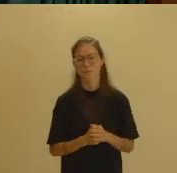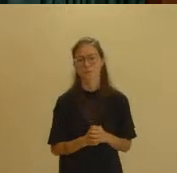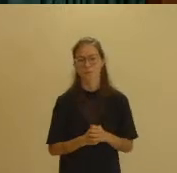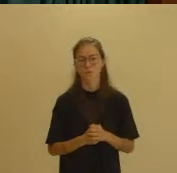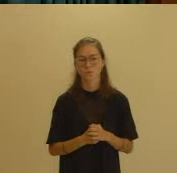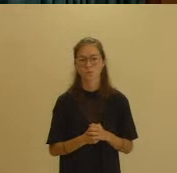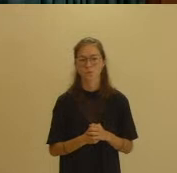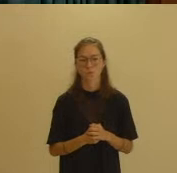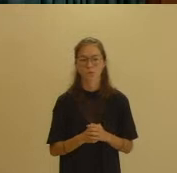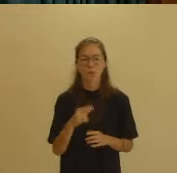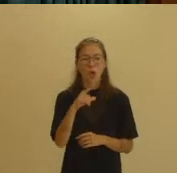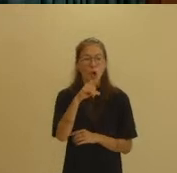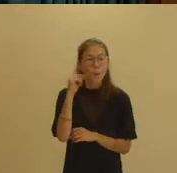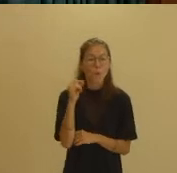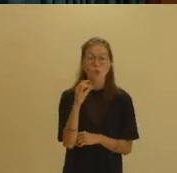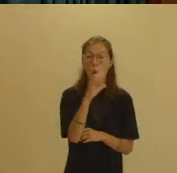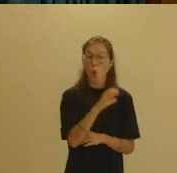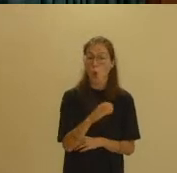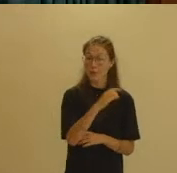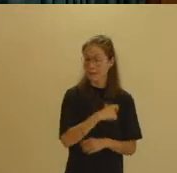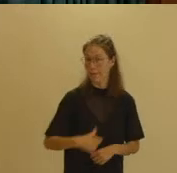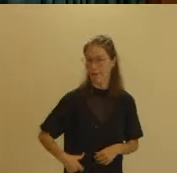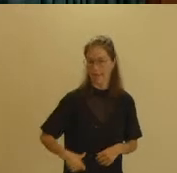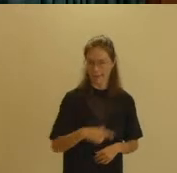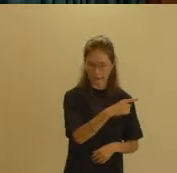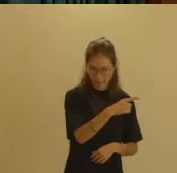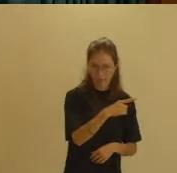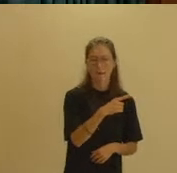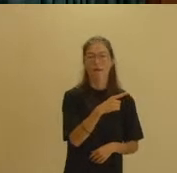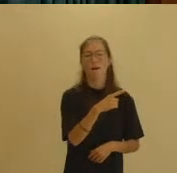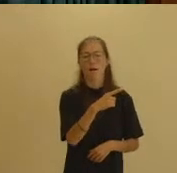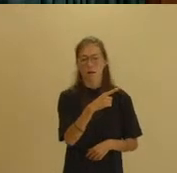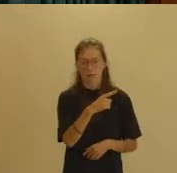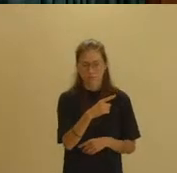rapport de Monsieur Cottier Essénaro, maire, délibération